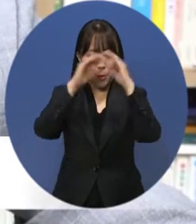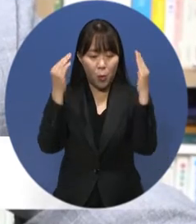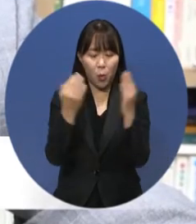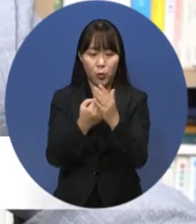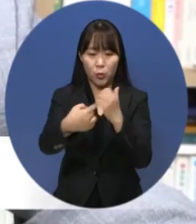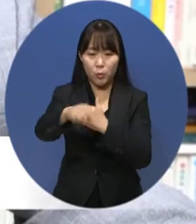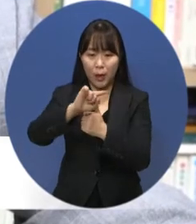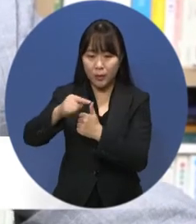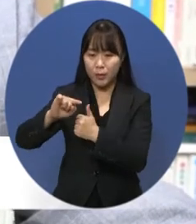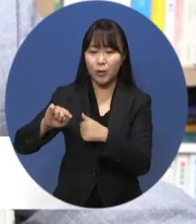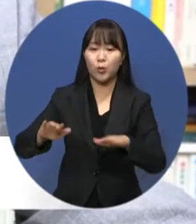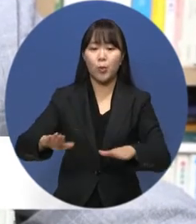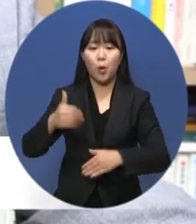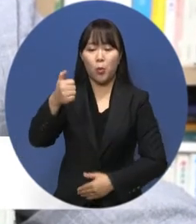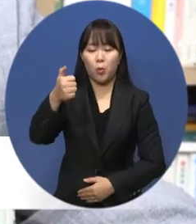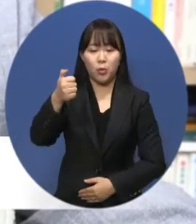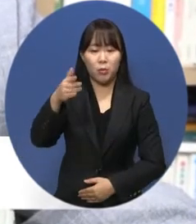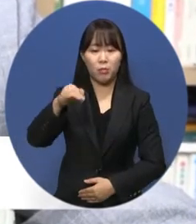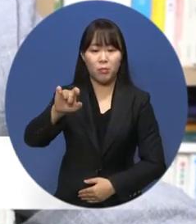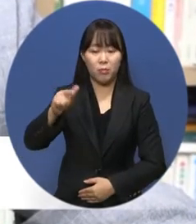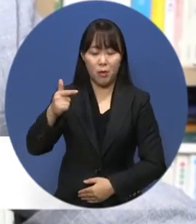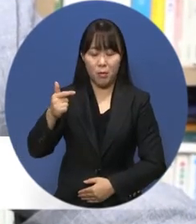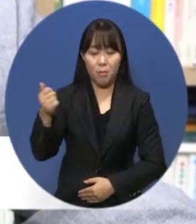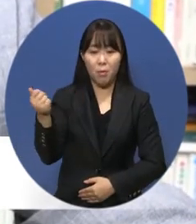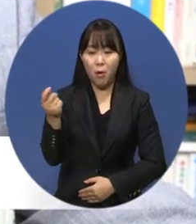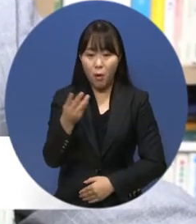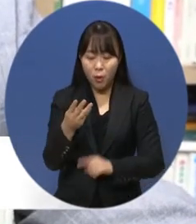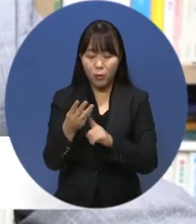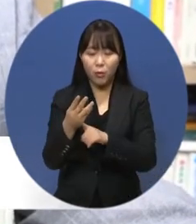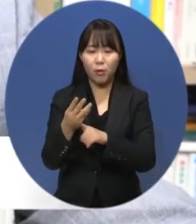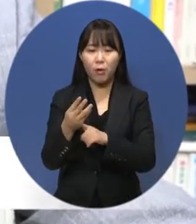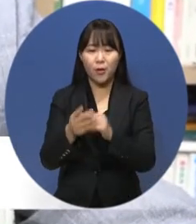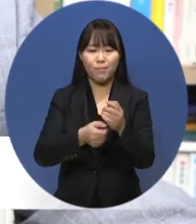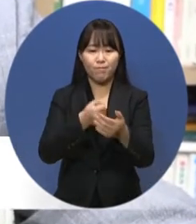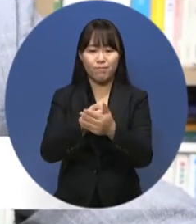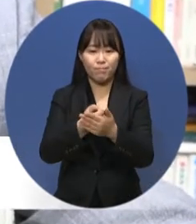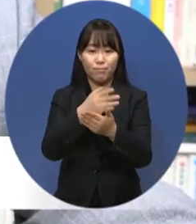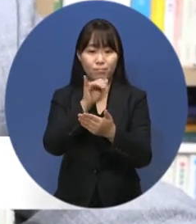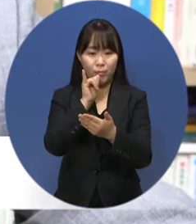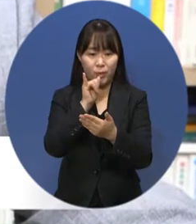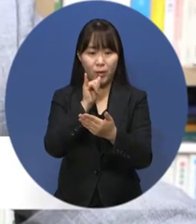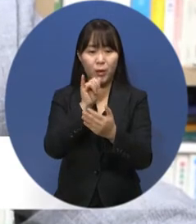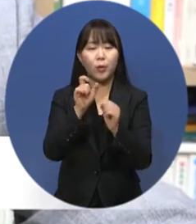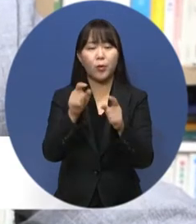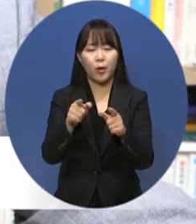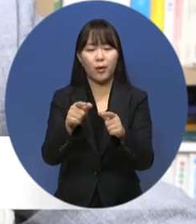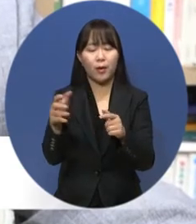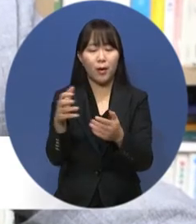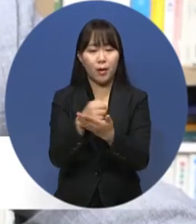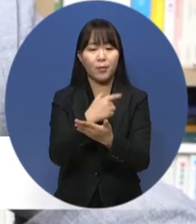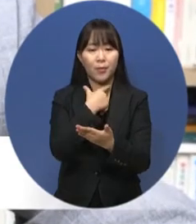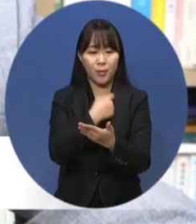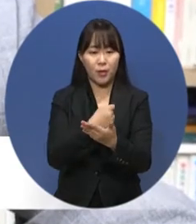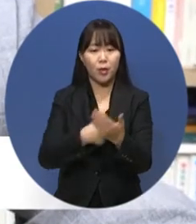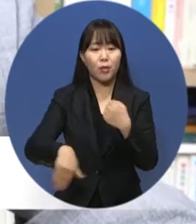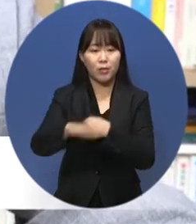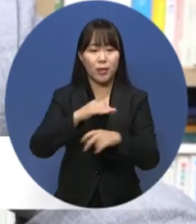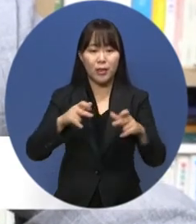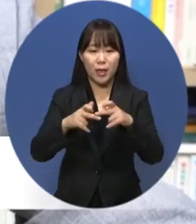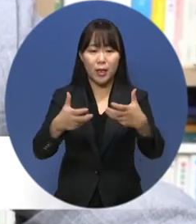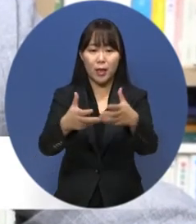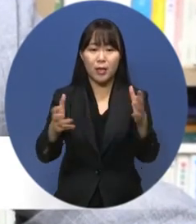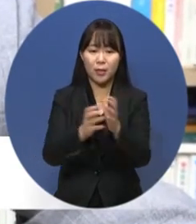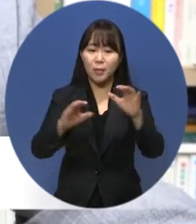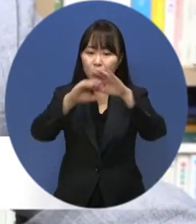참여해서 이번에 무엇이고 채널을 선택할 수 있는 기회를 놓치지 않길 바라면서 저희 자기